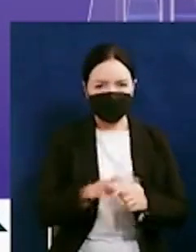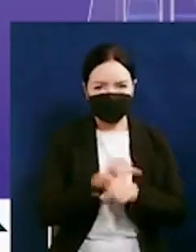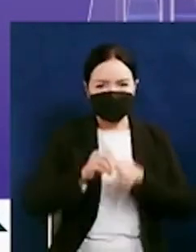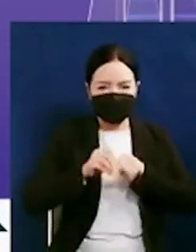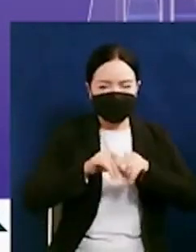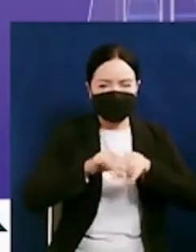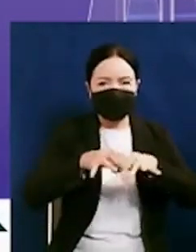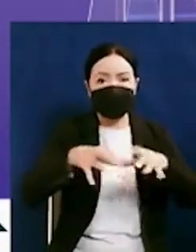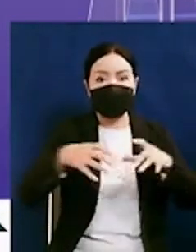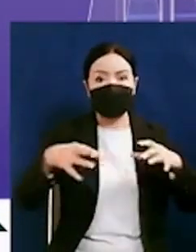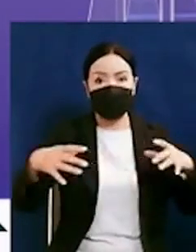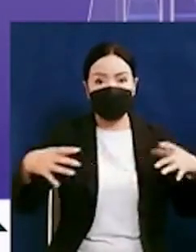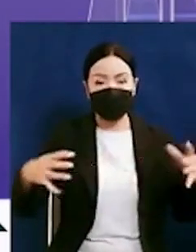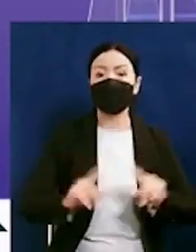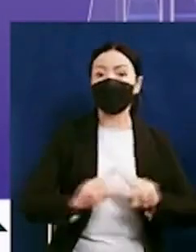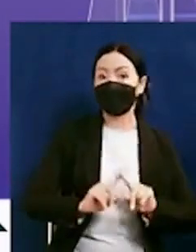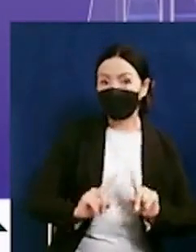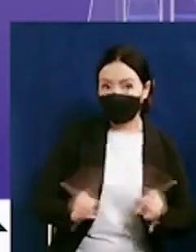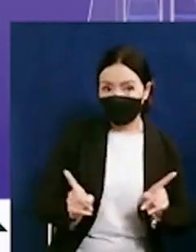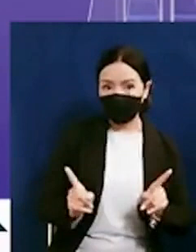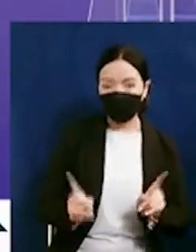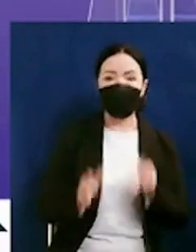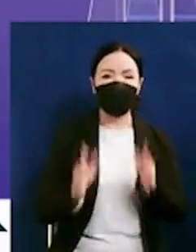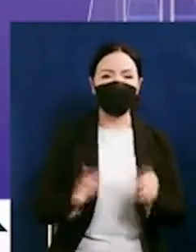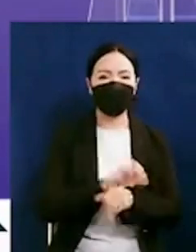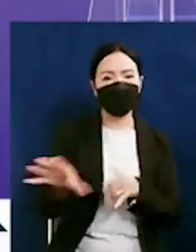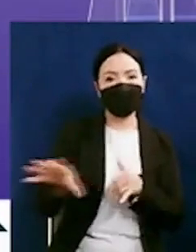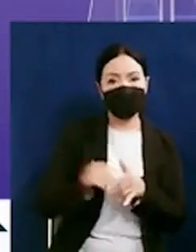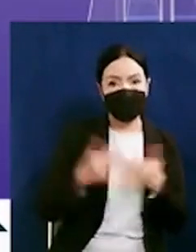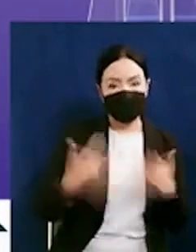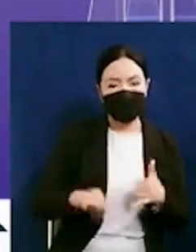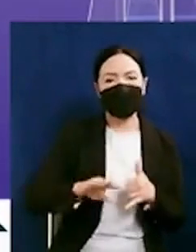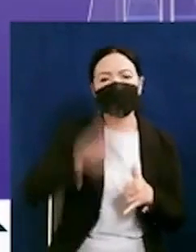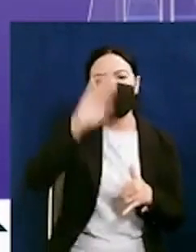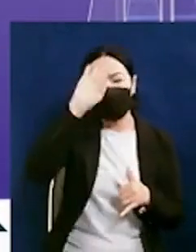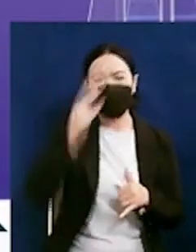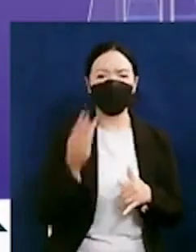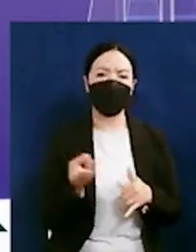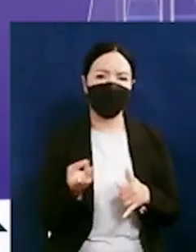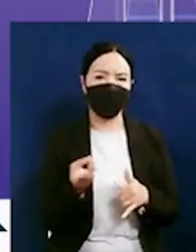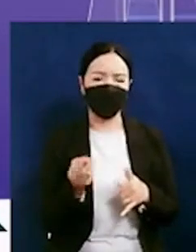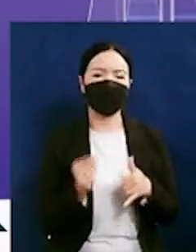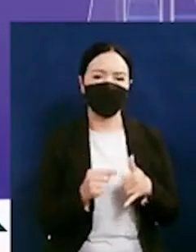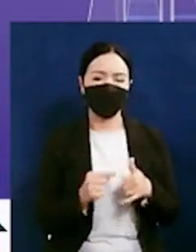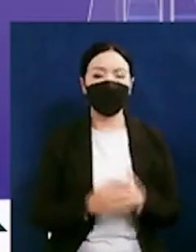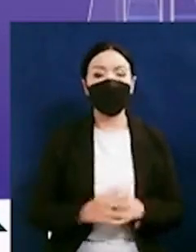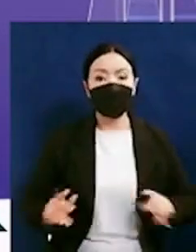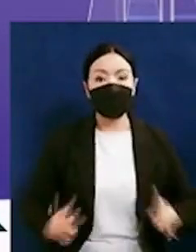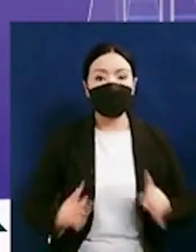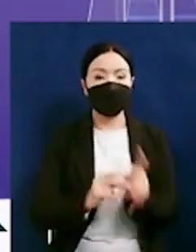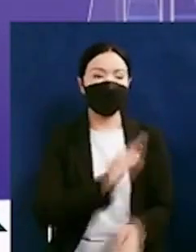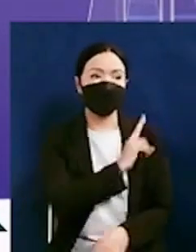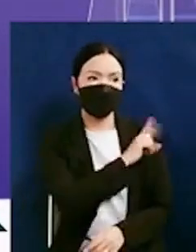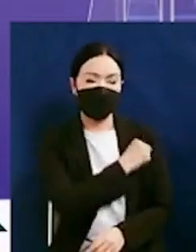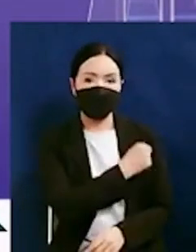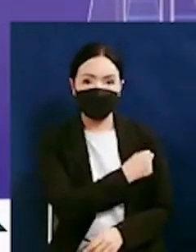บอกนะครับว่าสำหรับผู้เสียชีวิต 42คน 95%เป็นกลุ่มเสี่ยง608